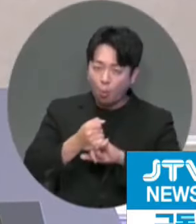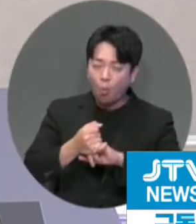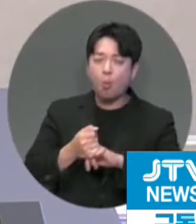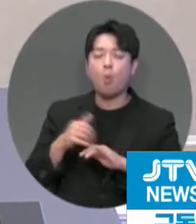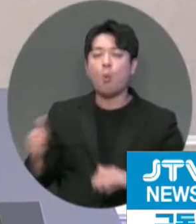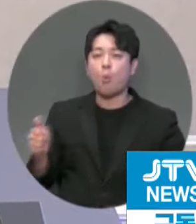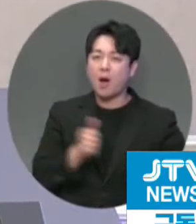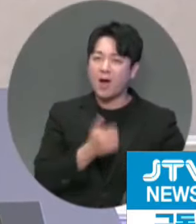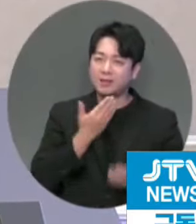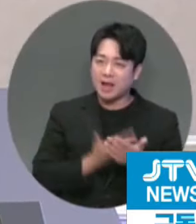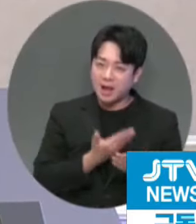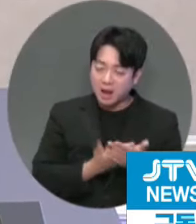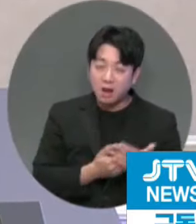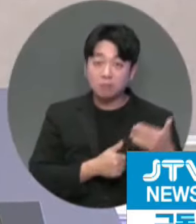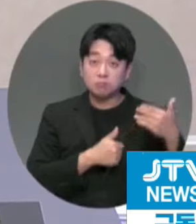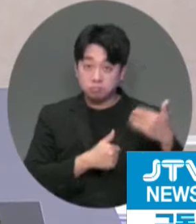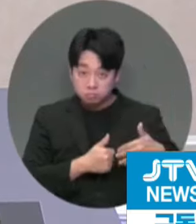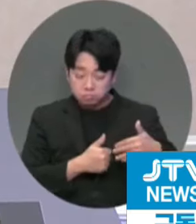가서 보니까